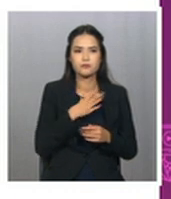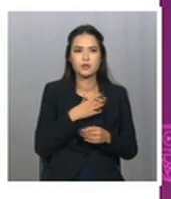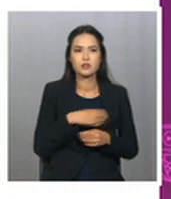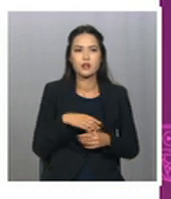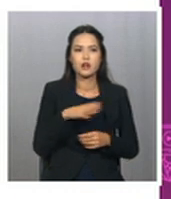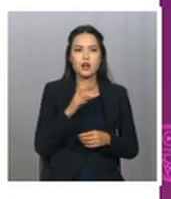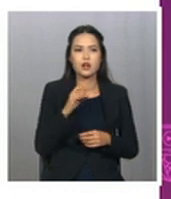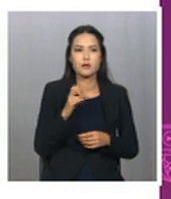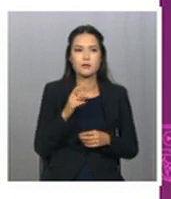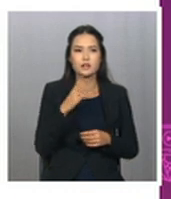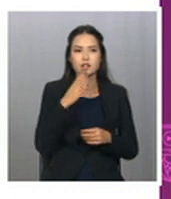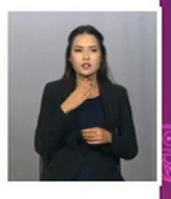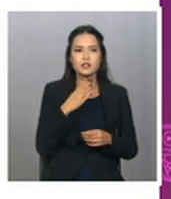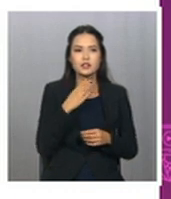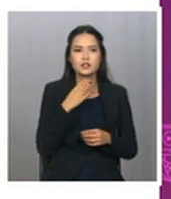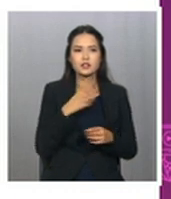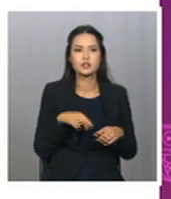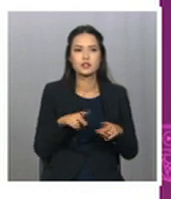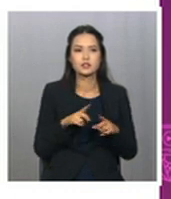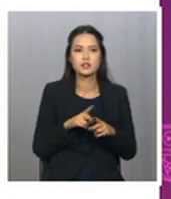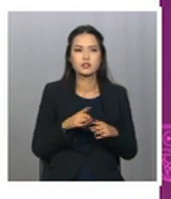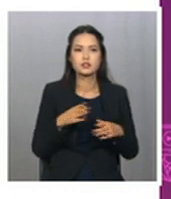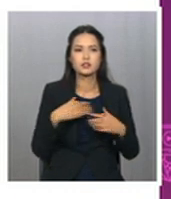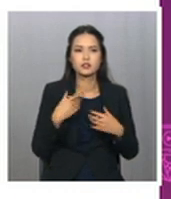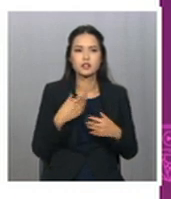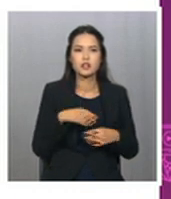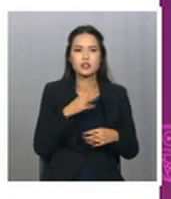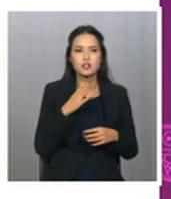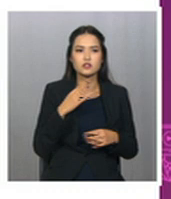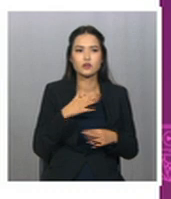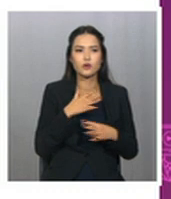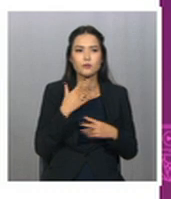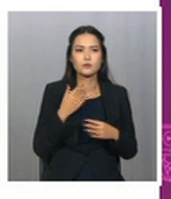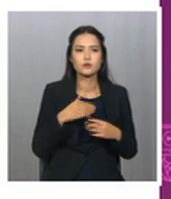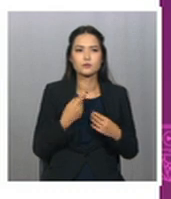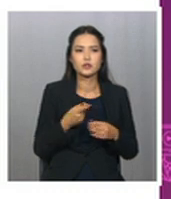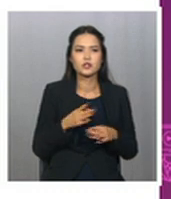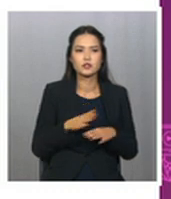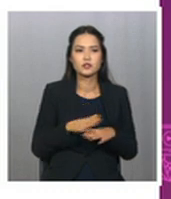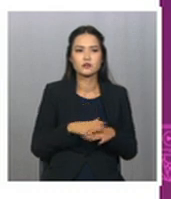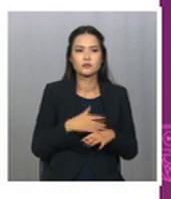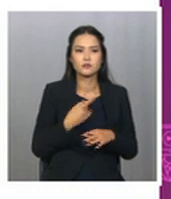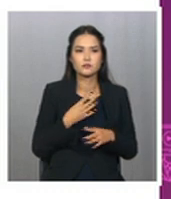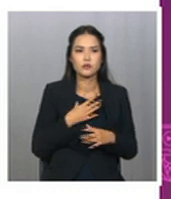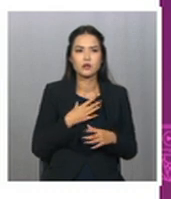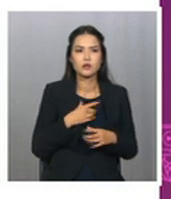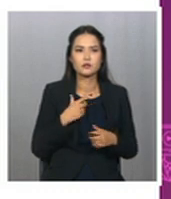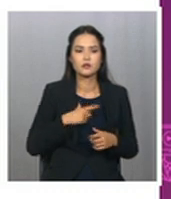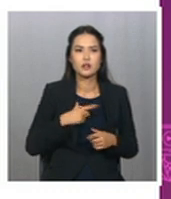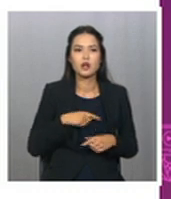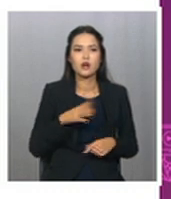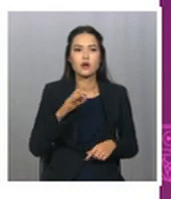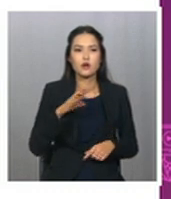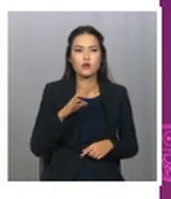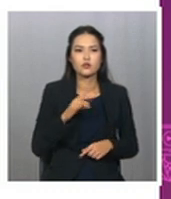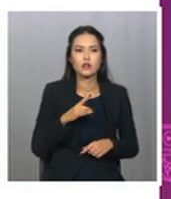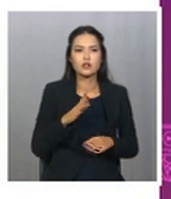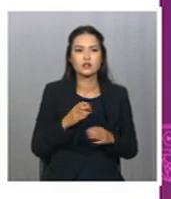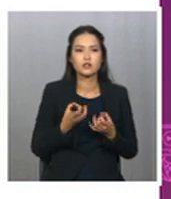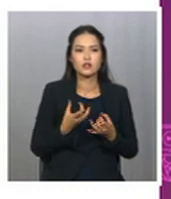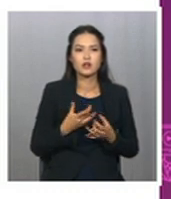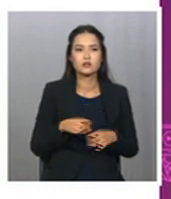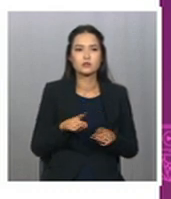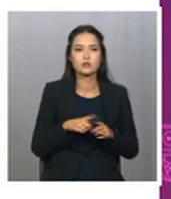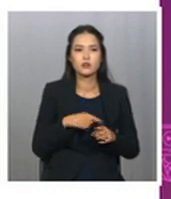Абайдың әкесіндегі тартымды салқындық шешесіне де көптен бері мінез болған. Ұлжан тартымды болумен